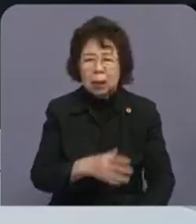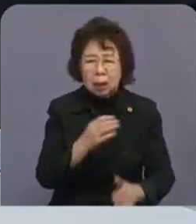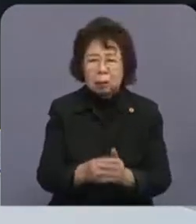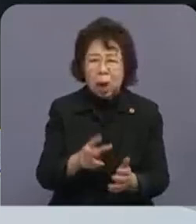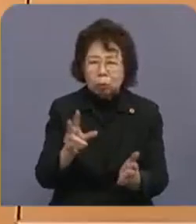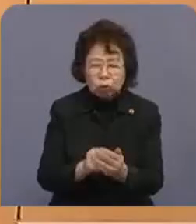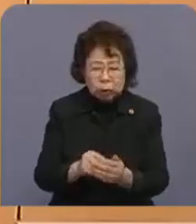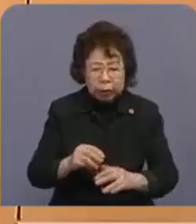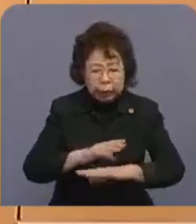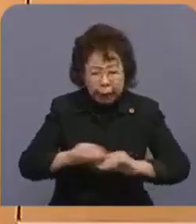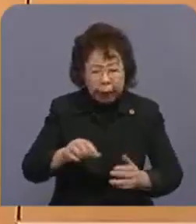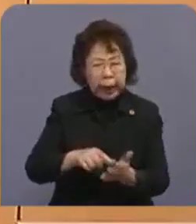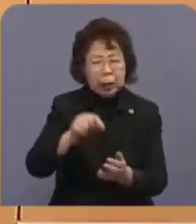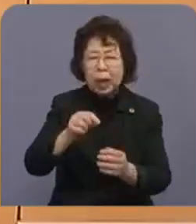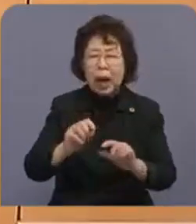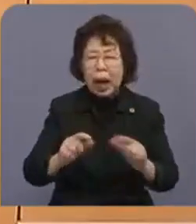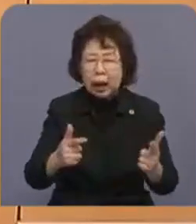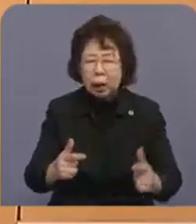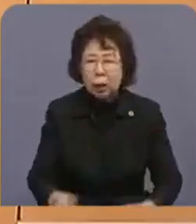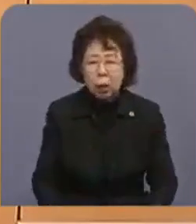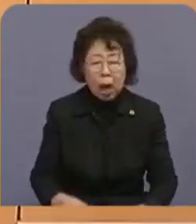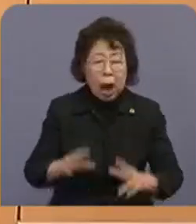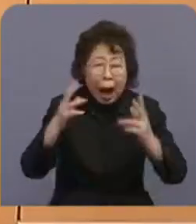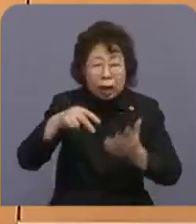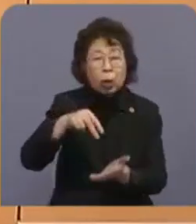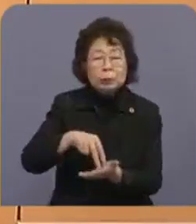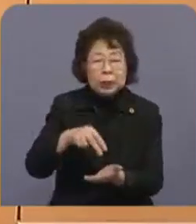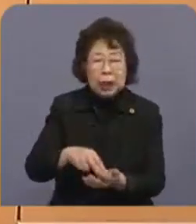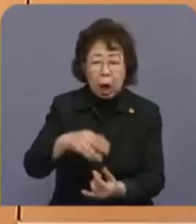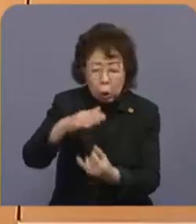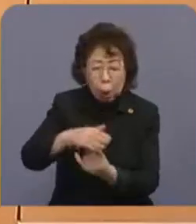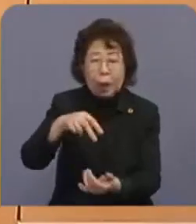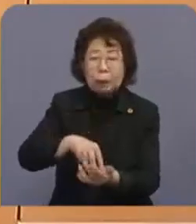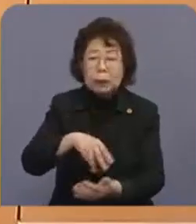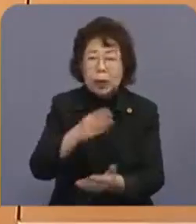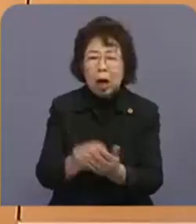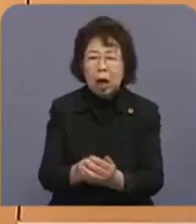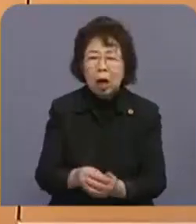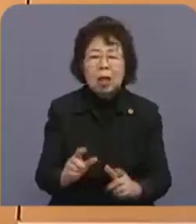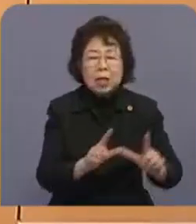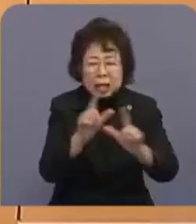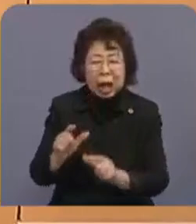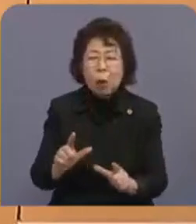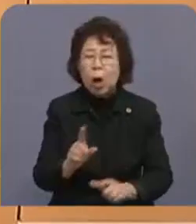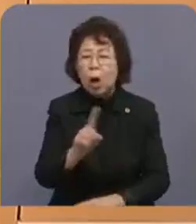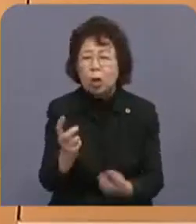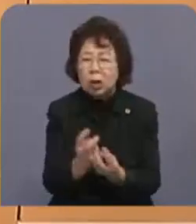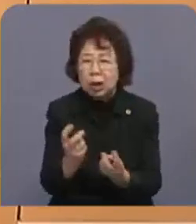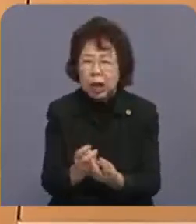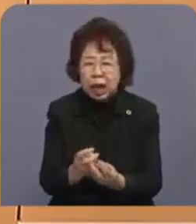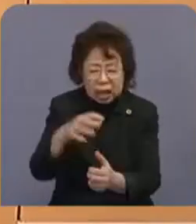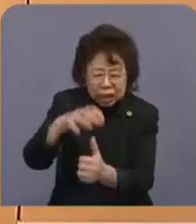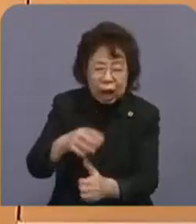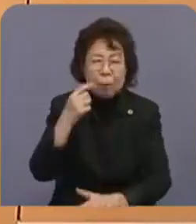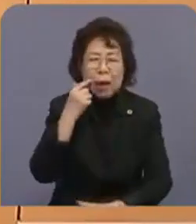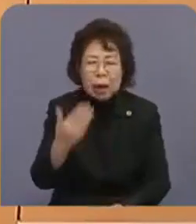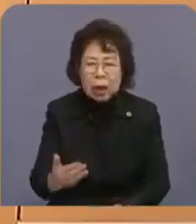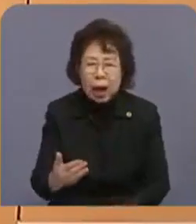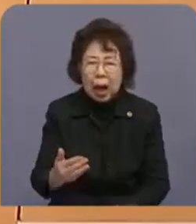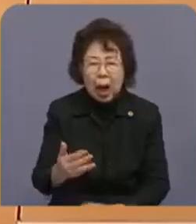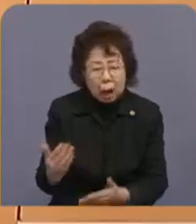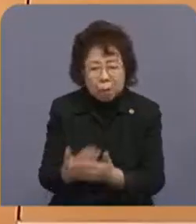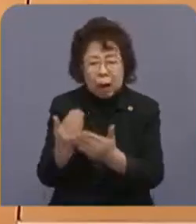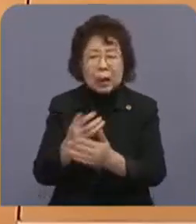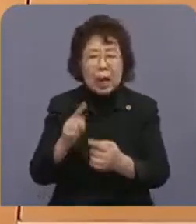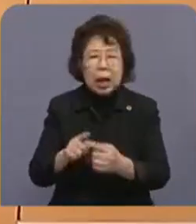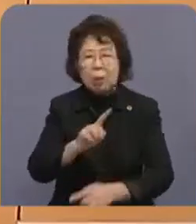단순화하지 않고 아동의 관점에서 이것이 아동의 생활을 어떻게 제약하는지 아동의 발달에 어떻게 영향을 미치는지를